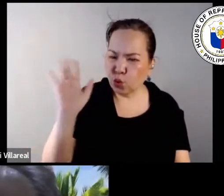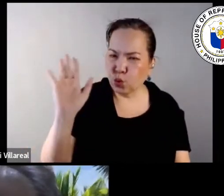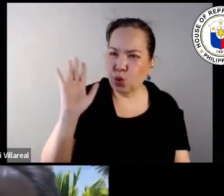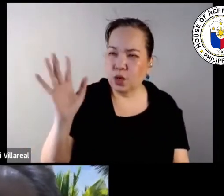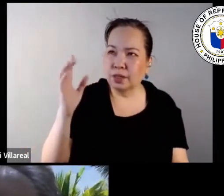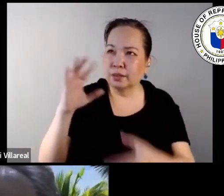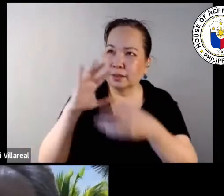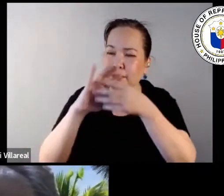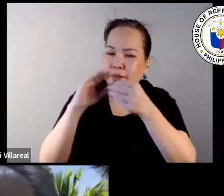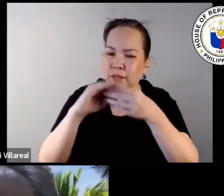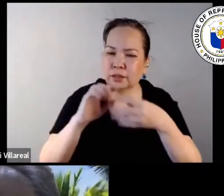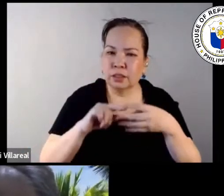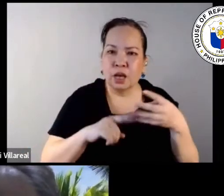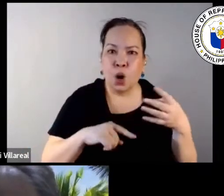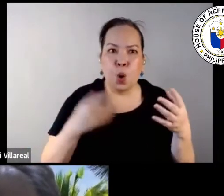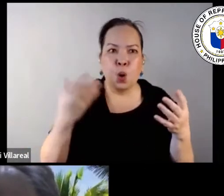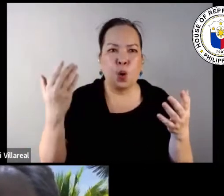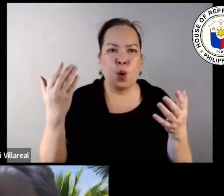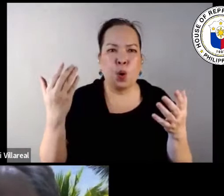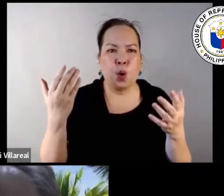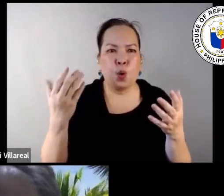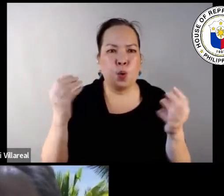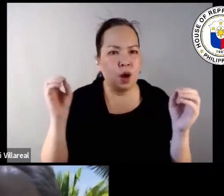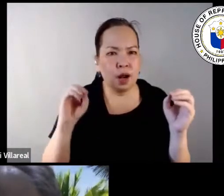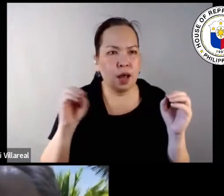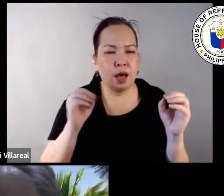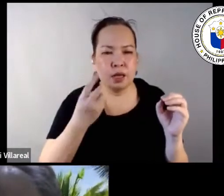no? Parang wala ako nakita na ganung